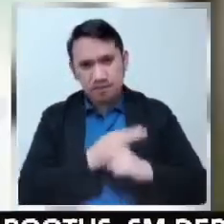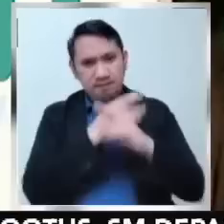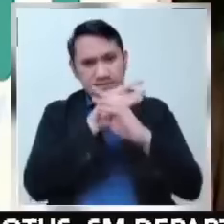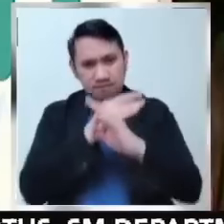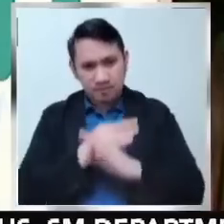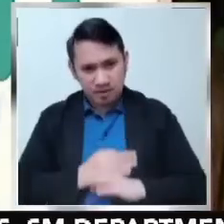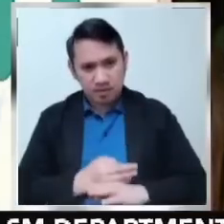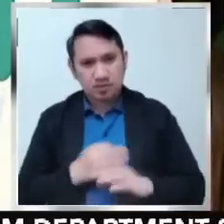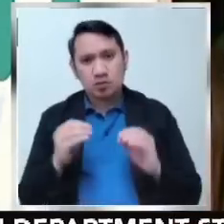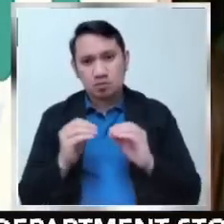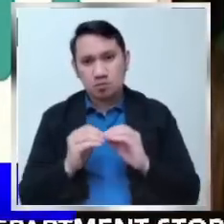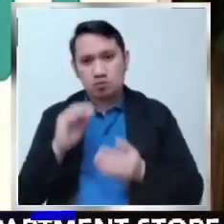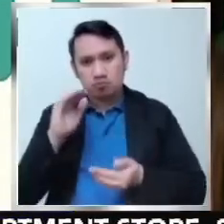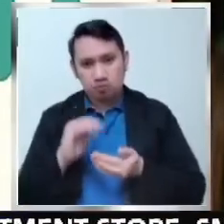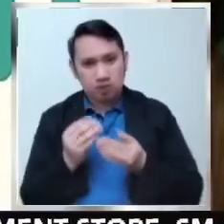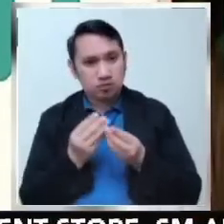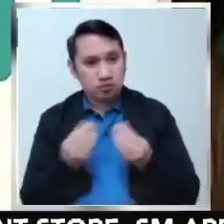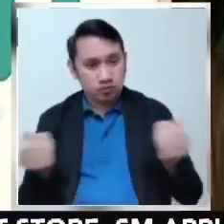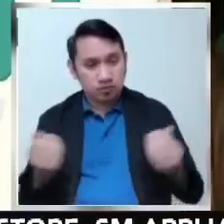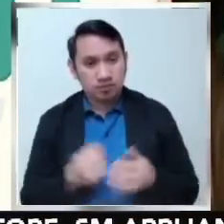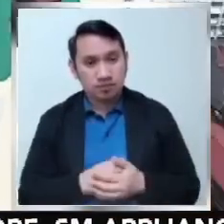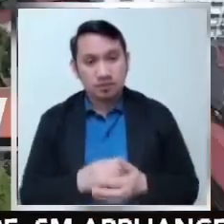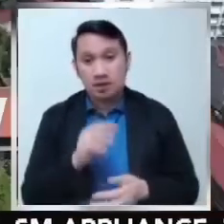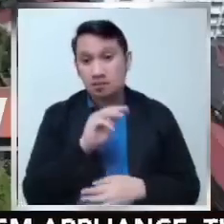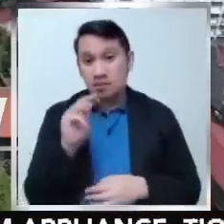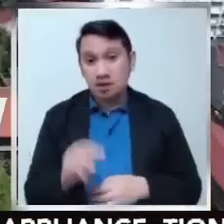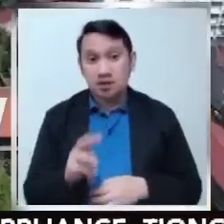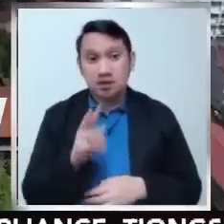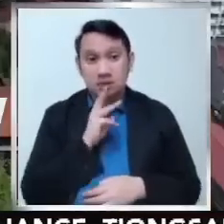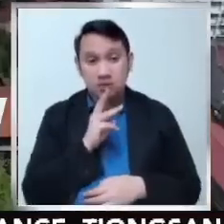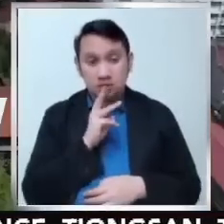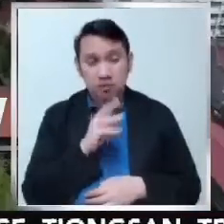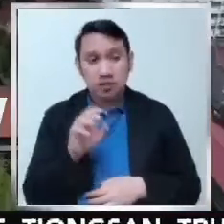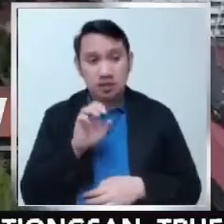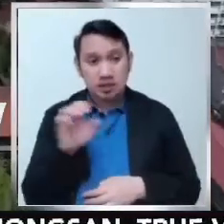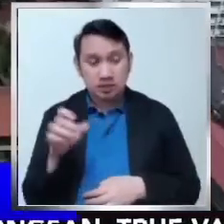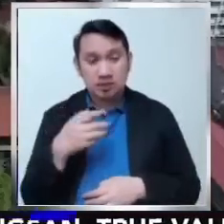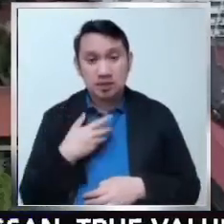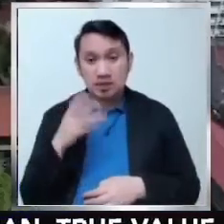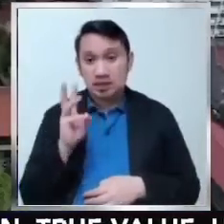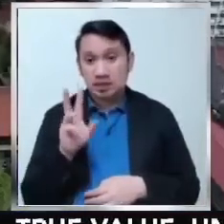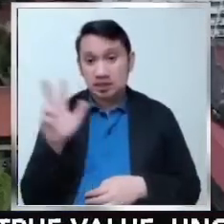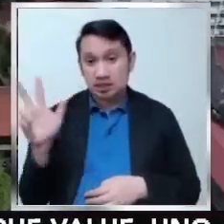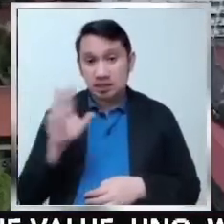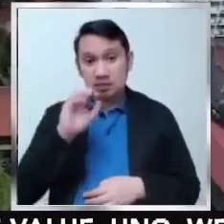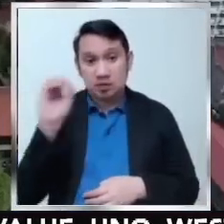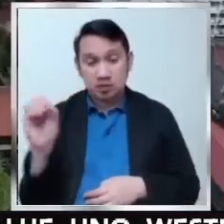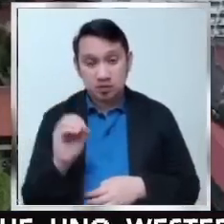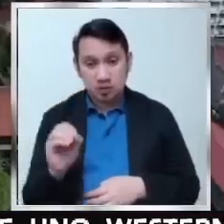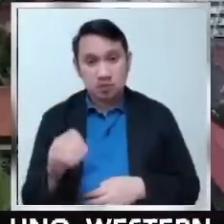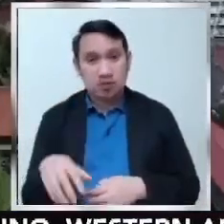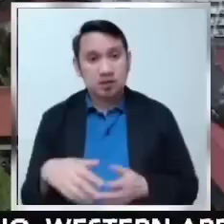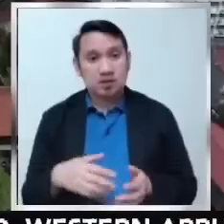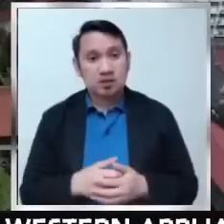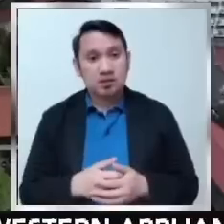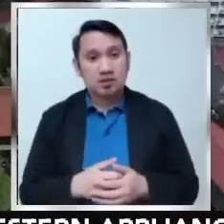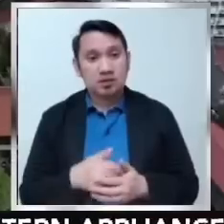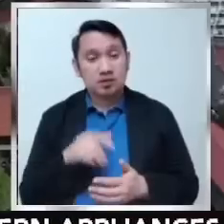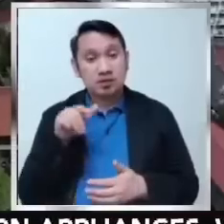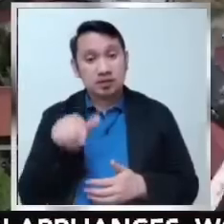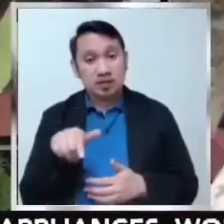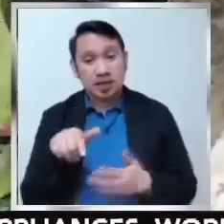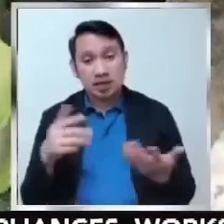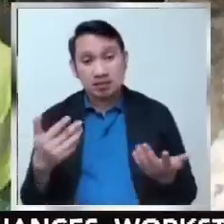further. Ang Manila Water naman nasakop ang East Zone, nasa 63% daw ang level ng non-revenue water na dinatnan